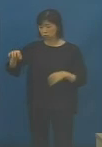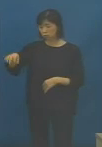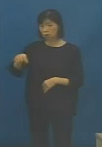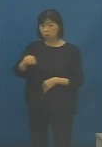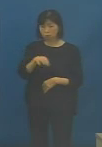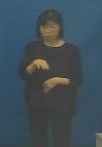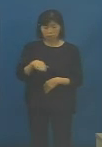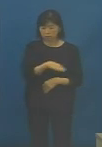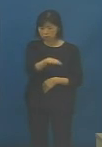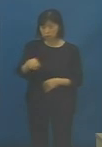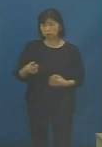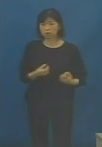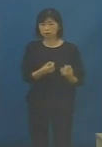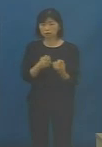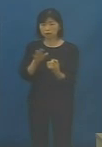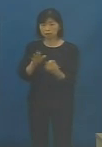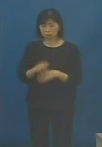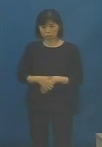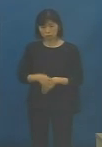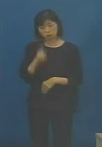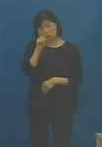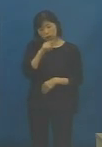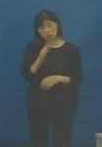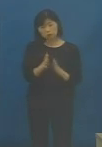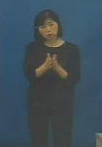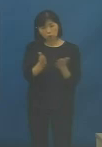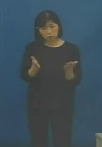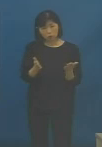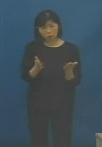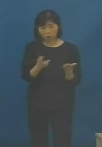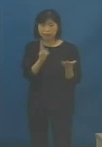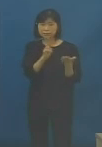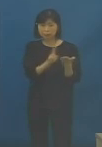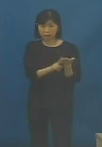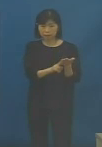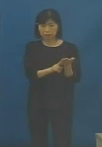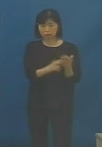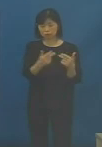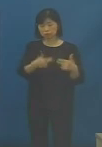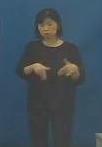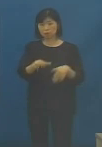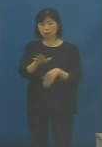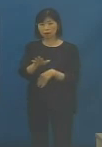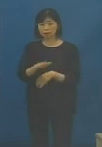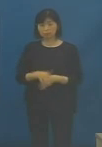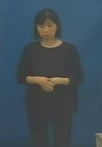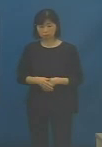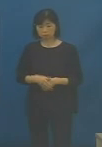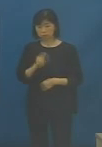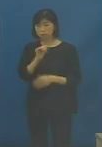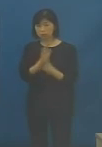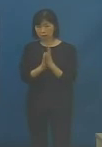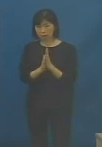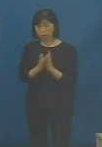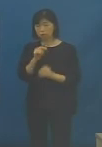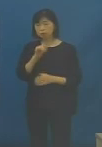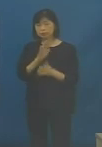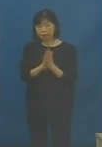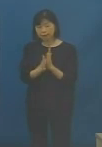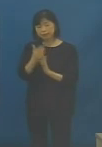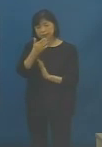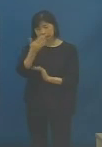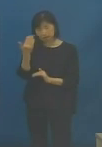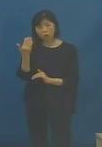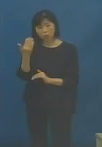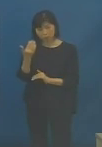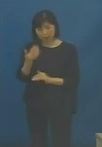。で、有害図書指定というシステムがありまして、本県では青少年健全育成条例